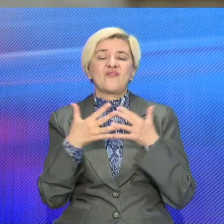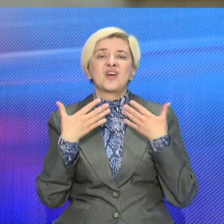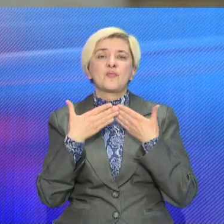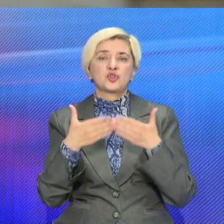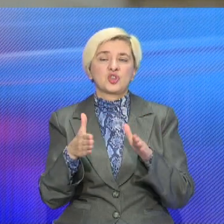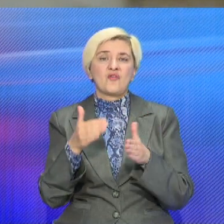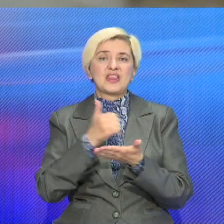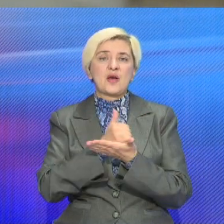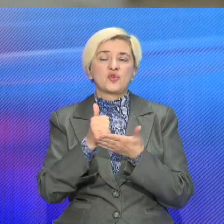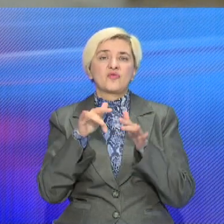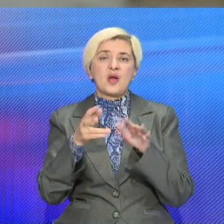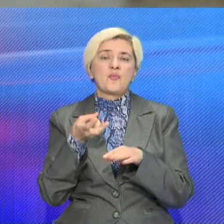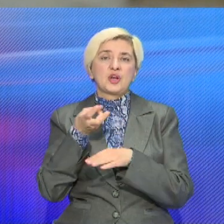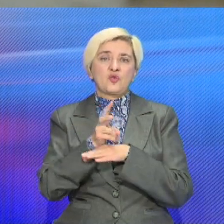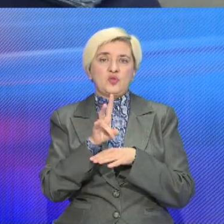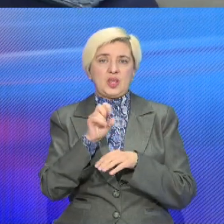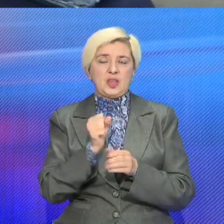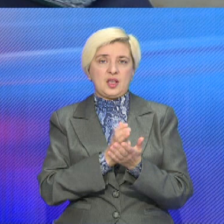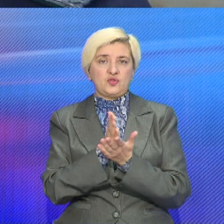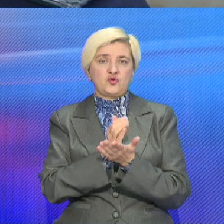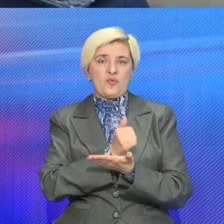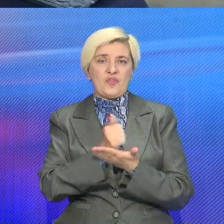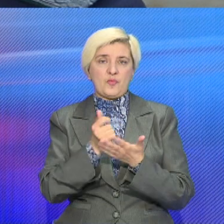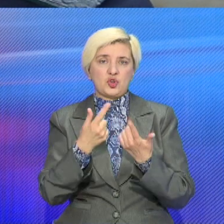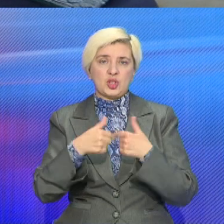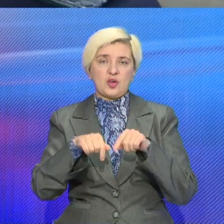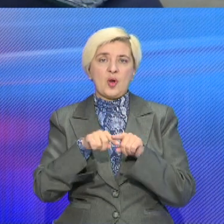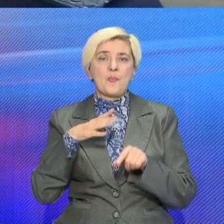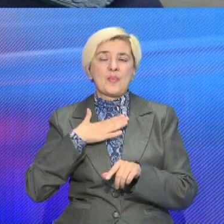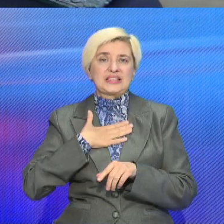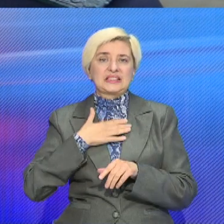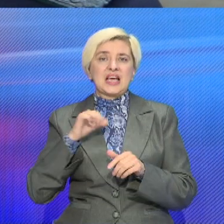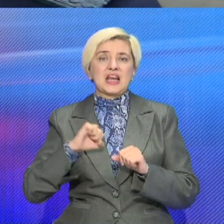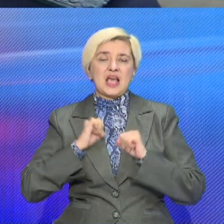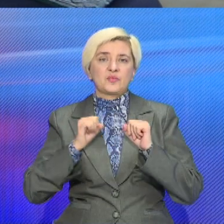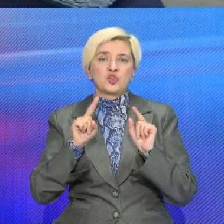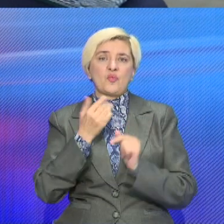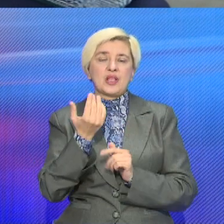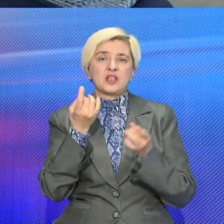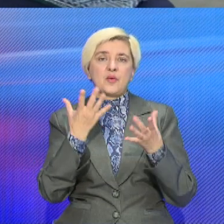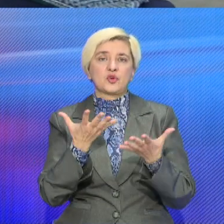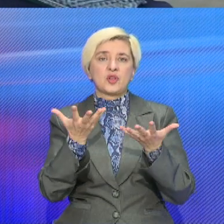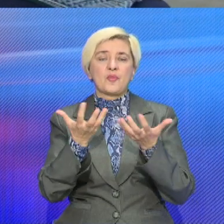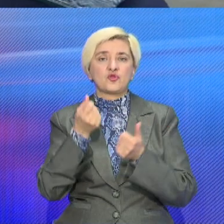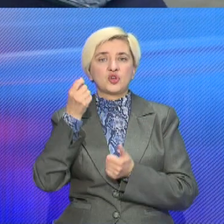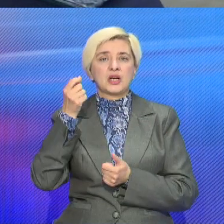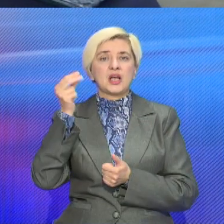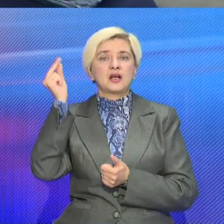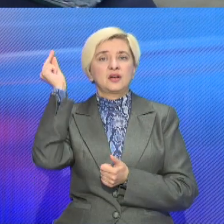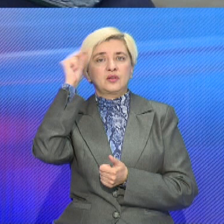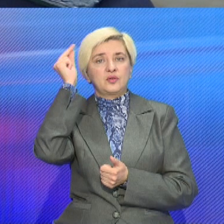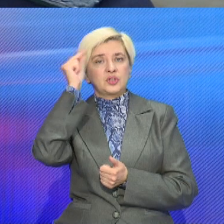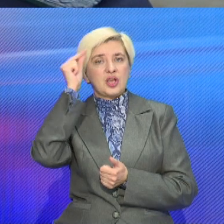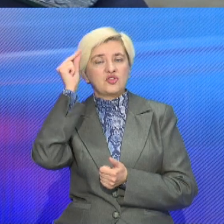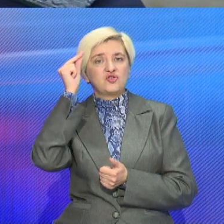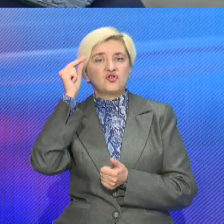таможенного дела приходят на службу в таможенные органы. Мы стараемся, чтобы они не просто получили теоретические знания во